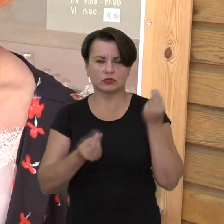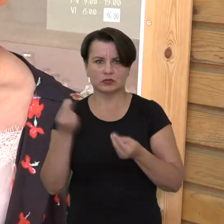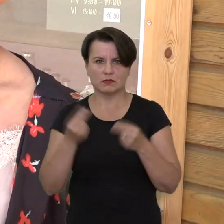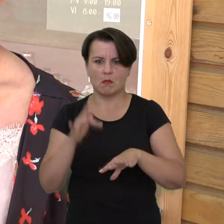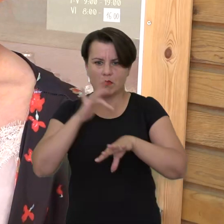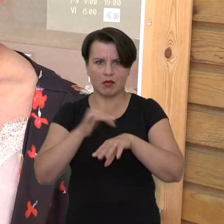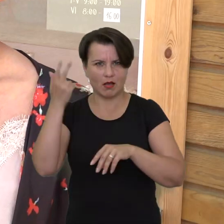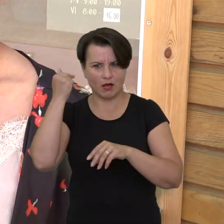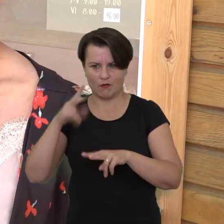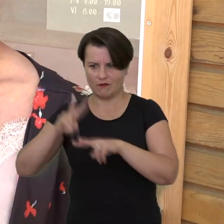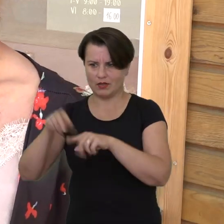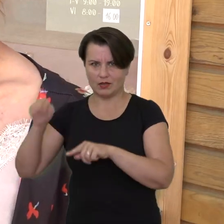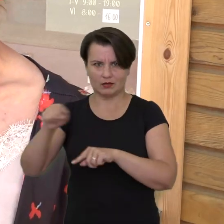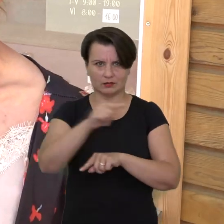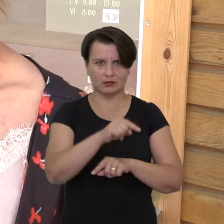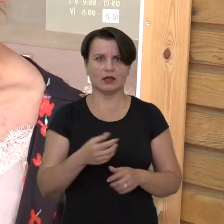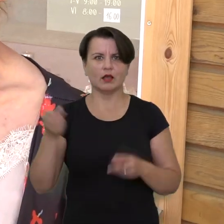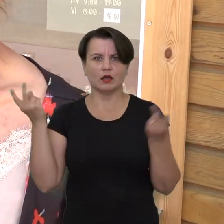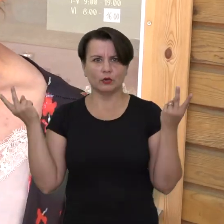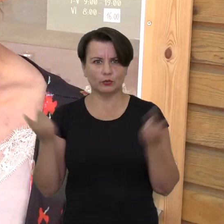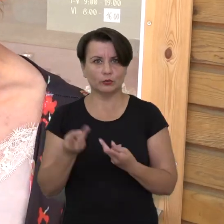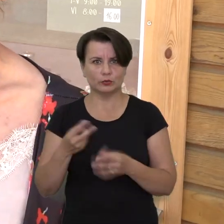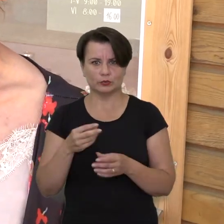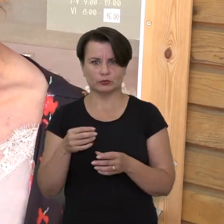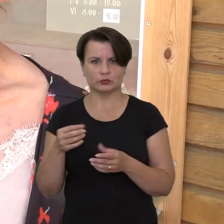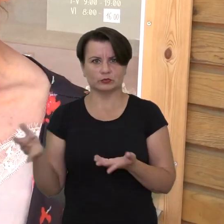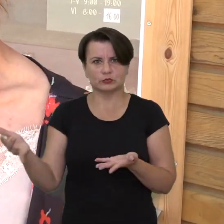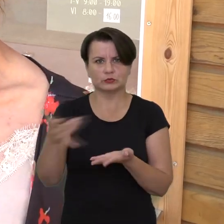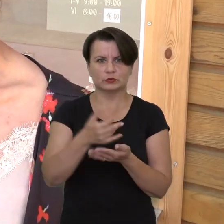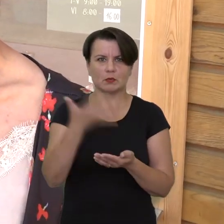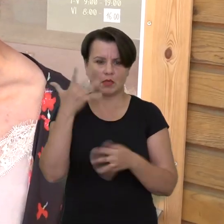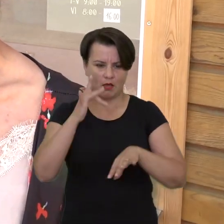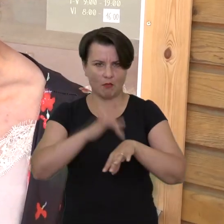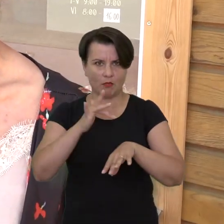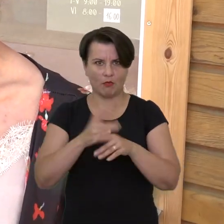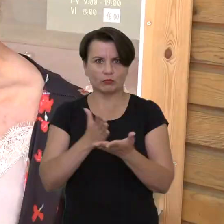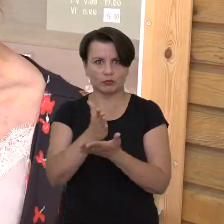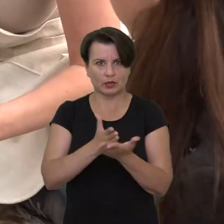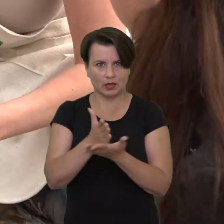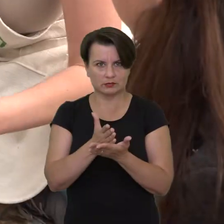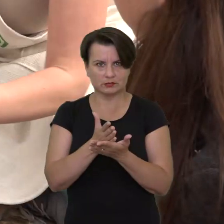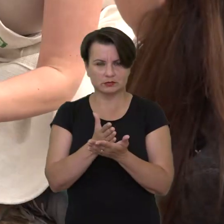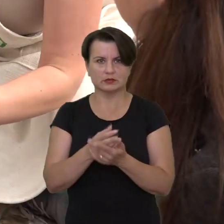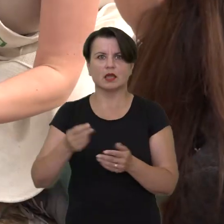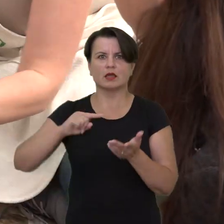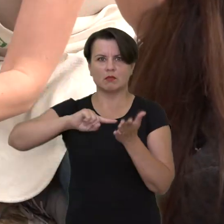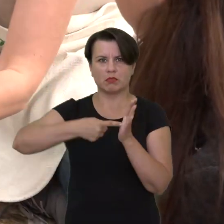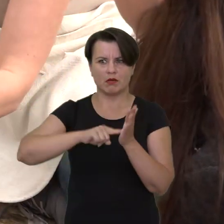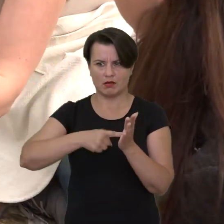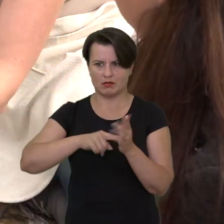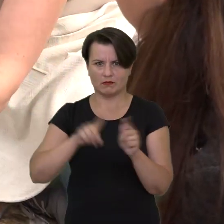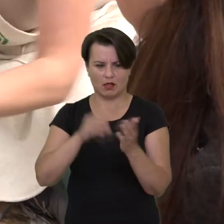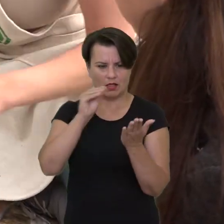priminti, kad vyksta kelionių žaidimas pajus Kauno regioną, kad Tai reikia surinkti 5 pojūčių